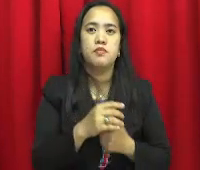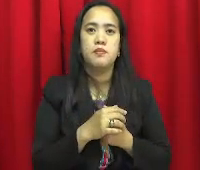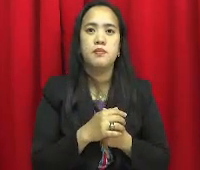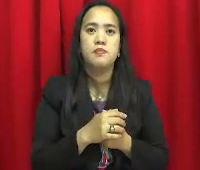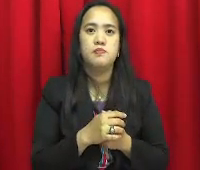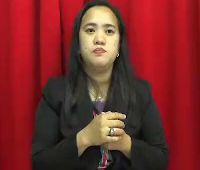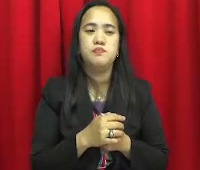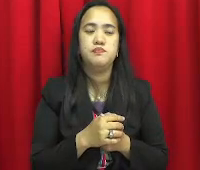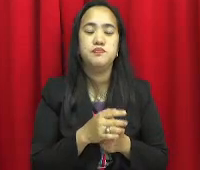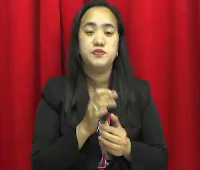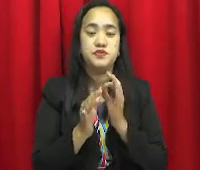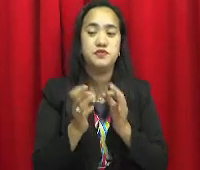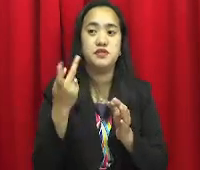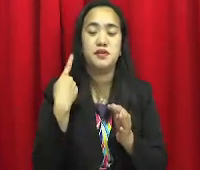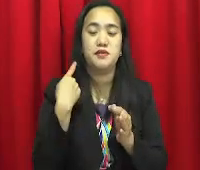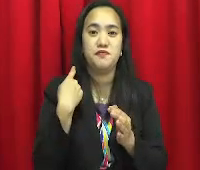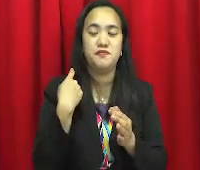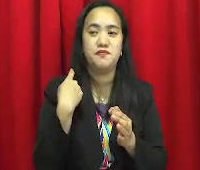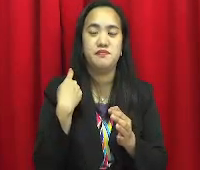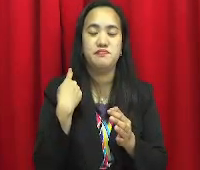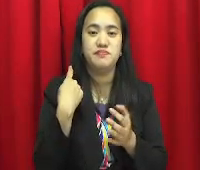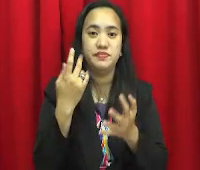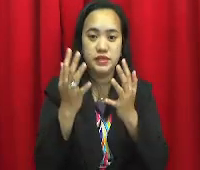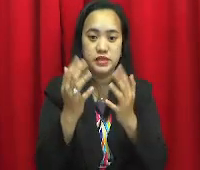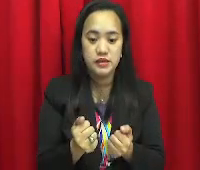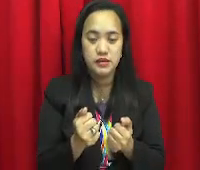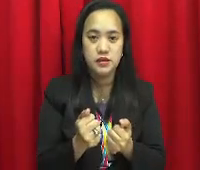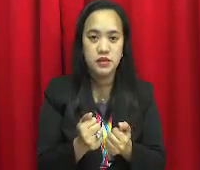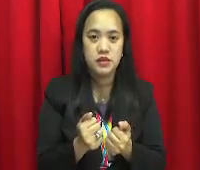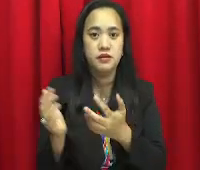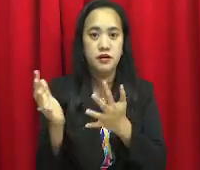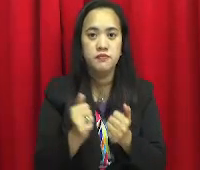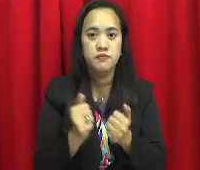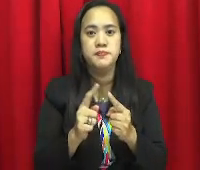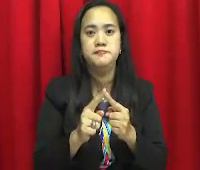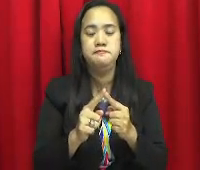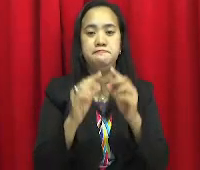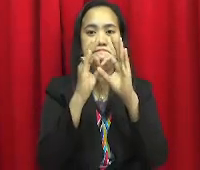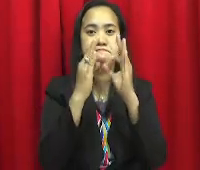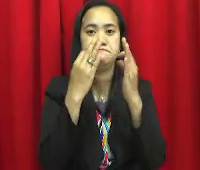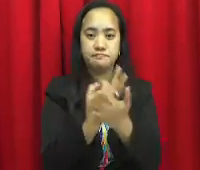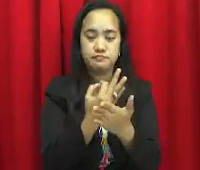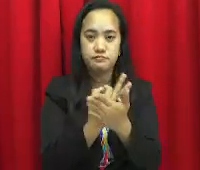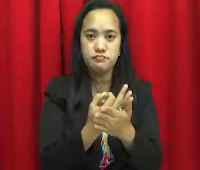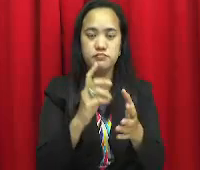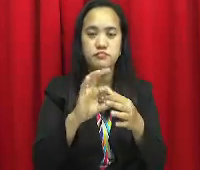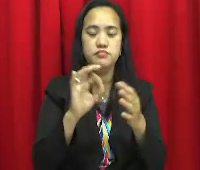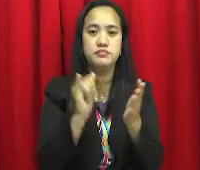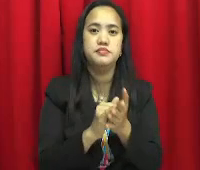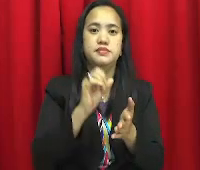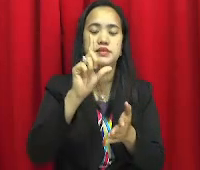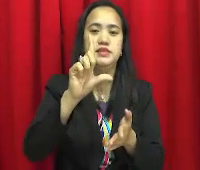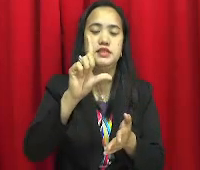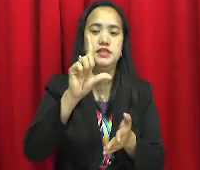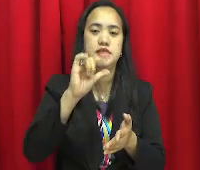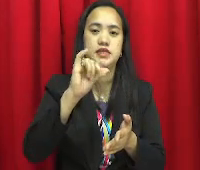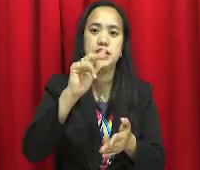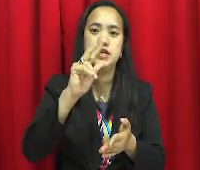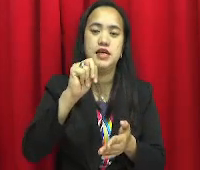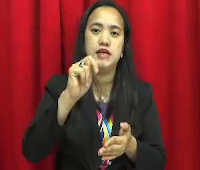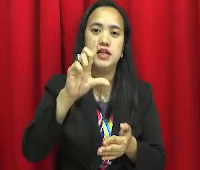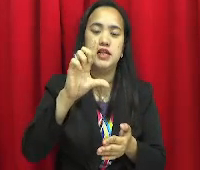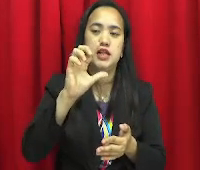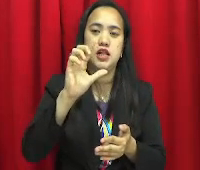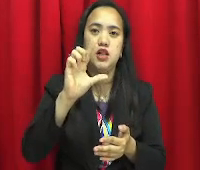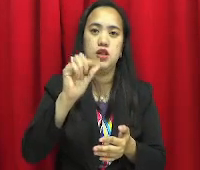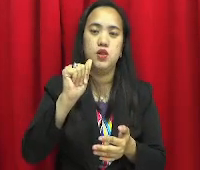na yung asawa niya eh. You know, meron ganun eh. Gusto na maghiwalay. Ganun lang. So, alam mo kung bakit? Yan yung mga halata